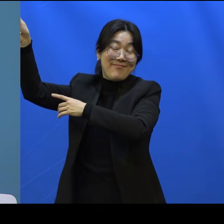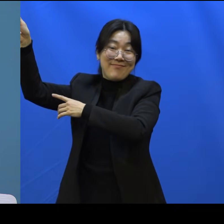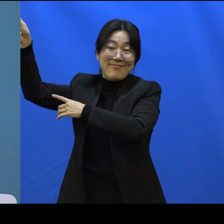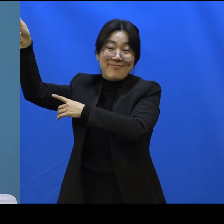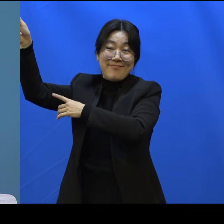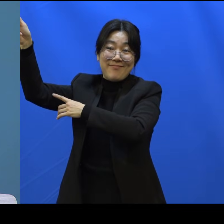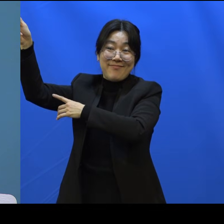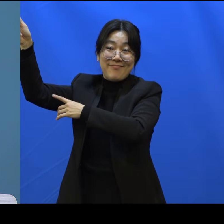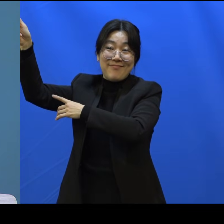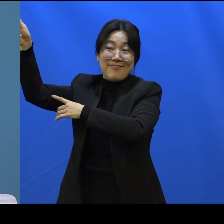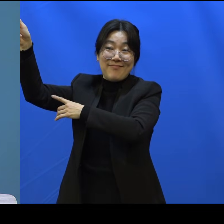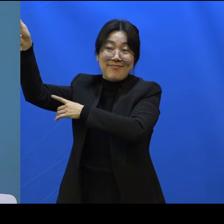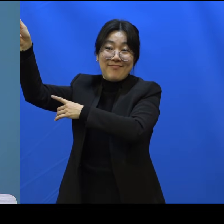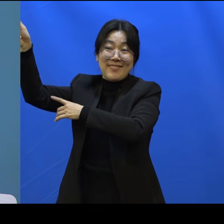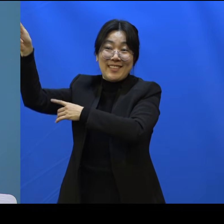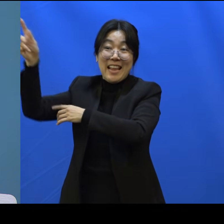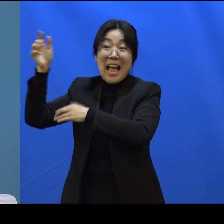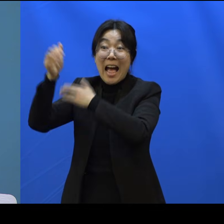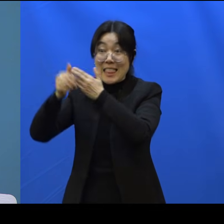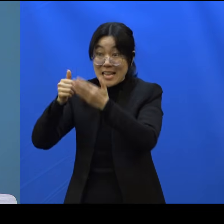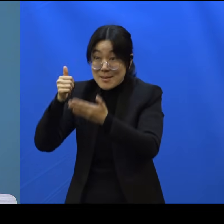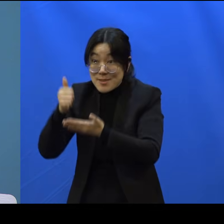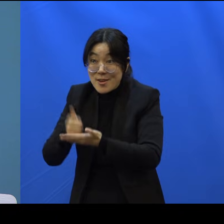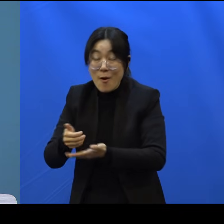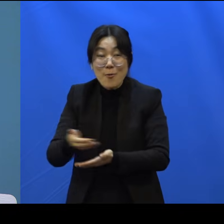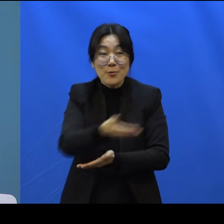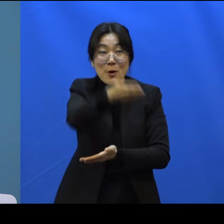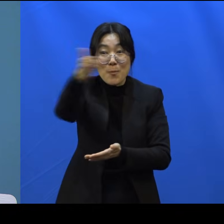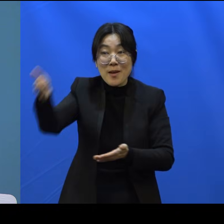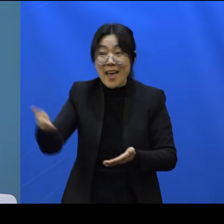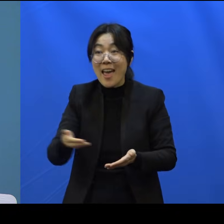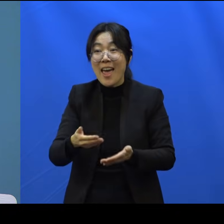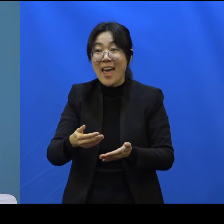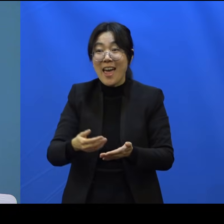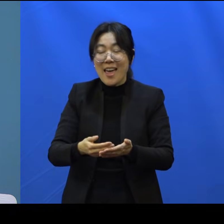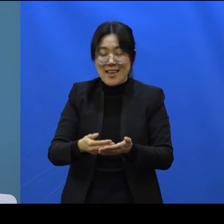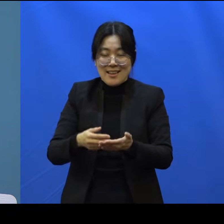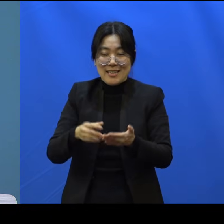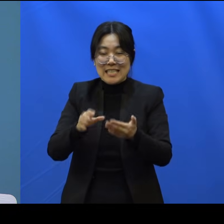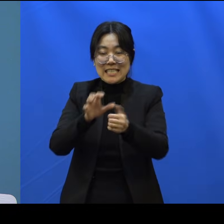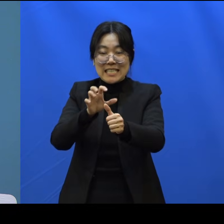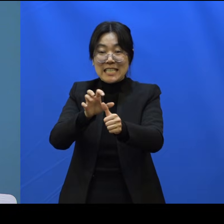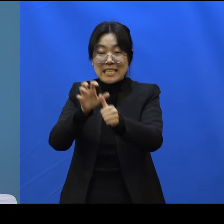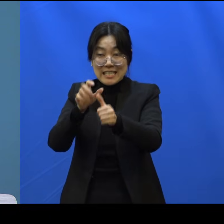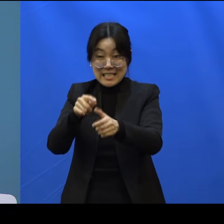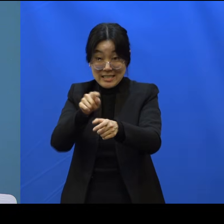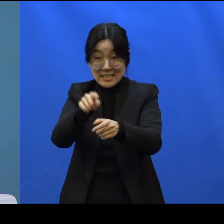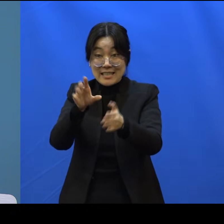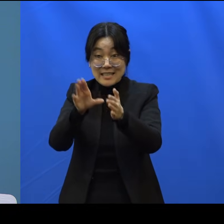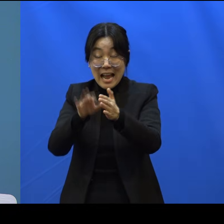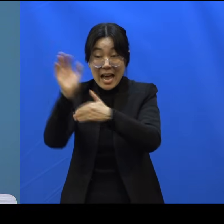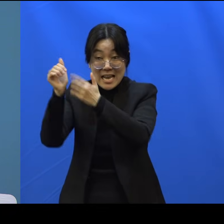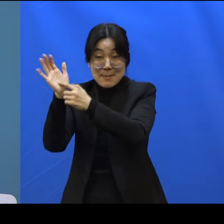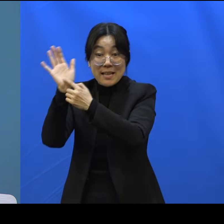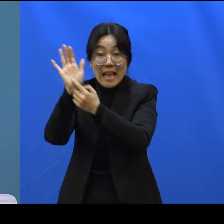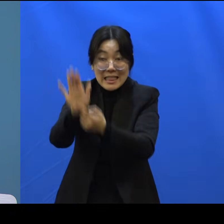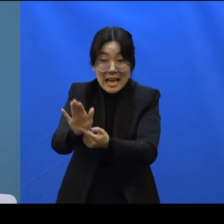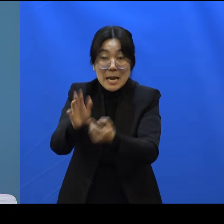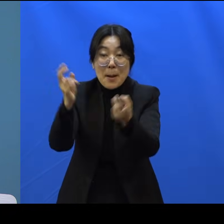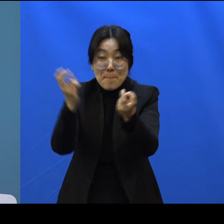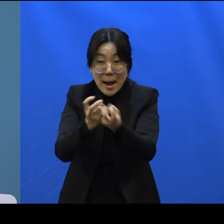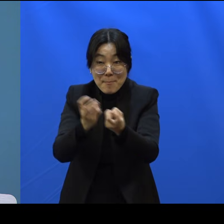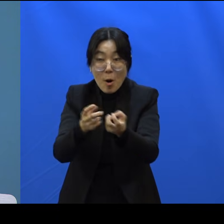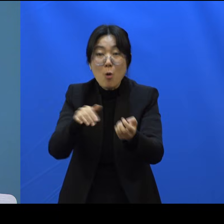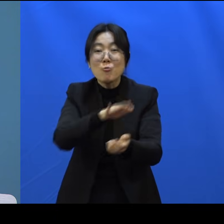근데 무엇을 주로 이야기거리로 삼으시는가? 우리의 연약함. 우리의 연약함을 통하여 하나님의 위대하심을